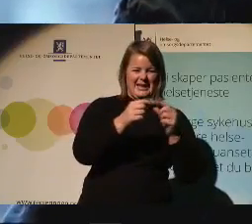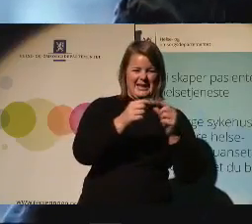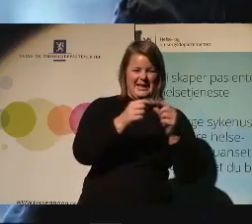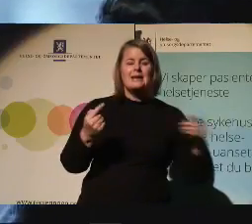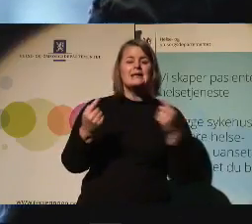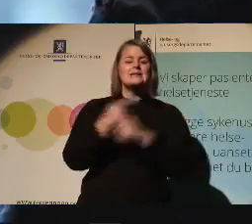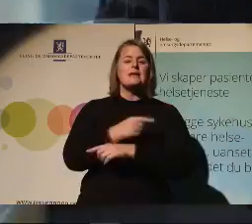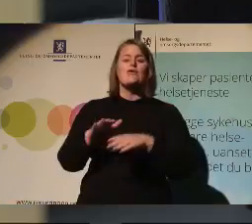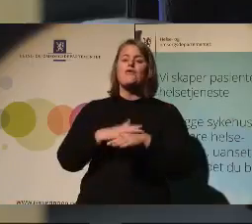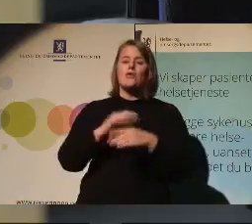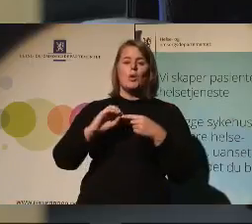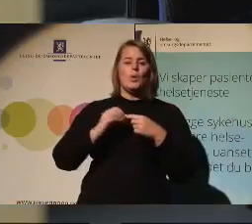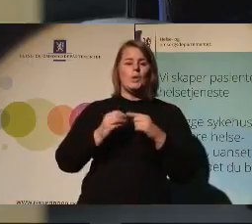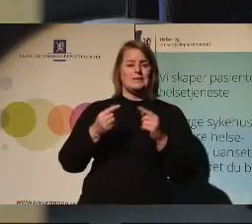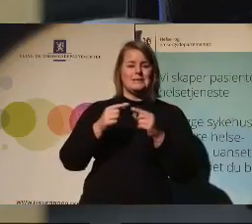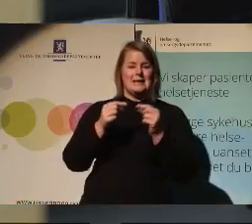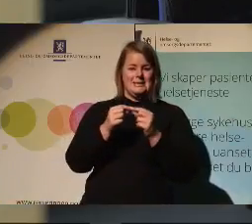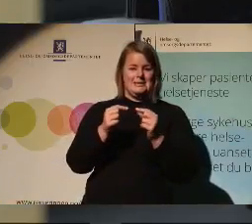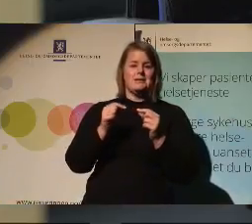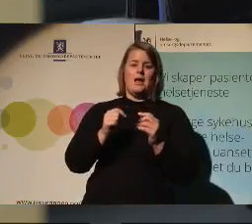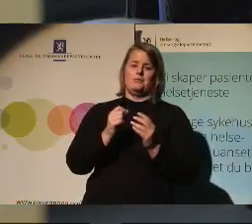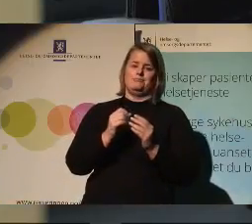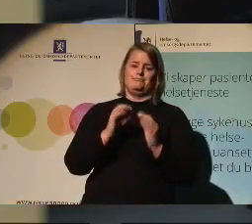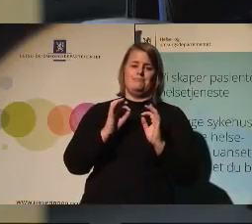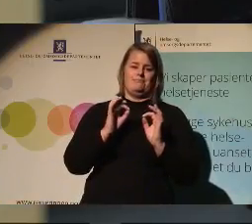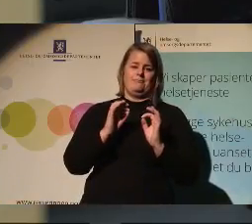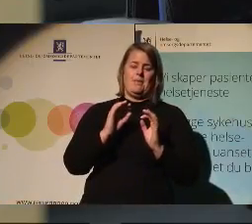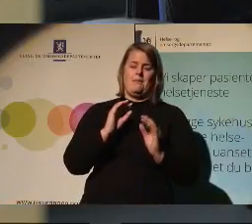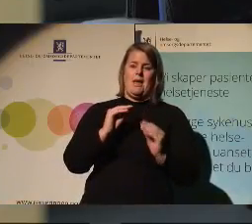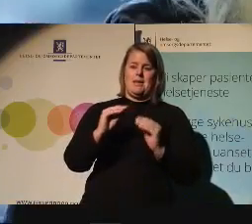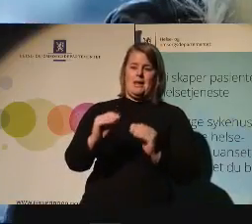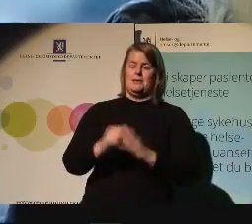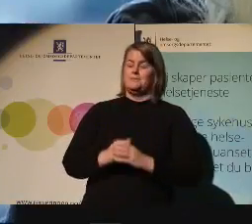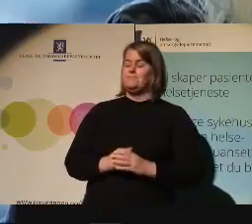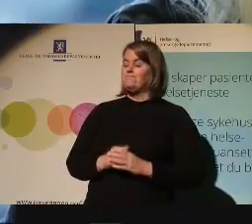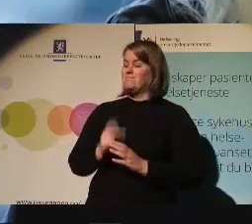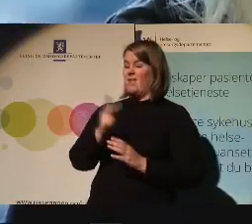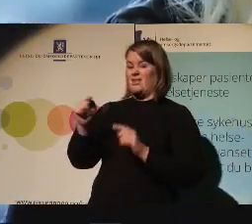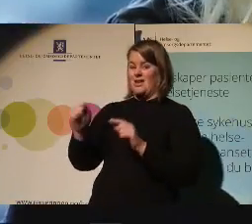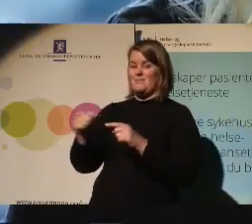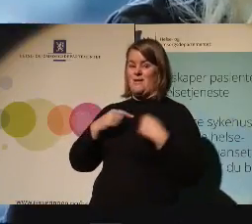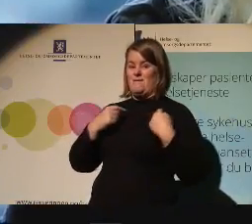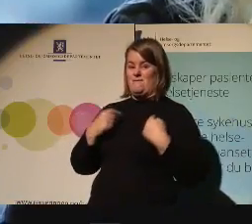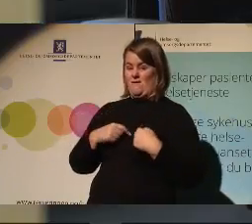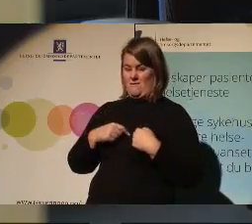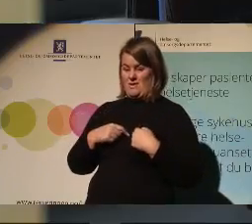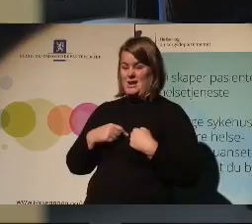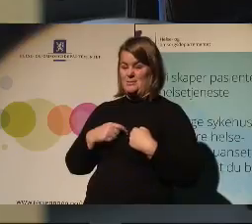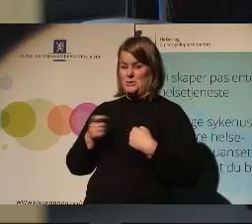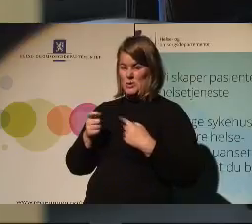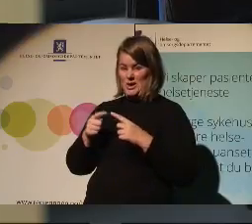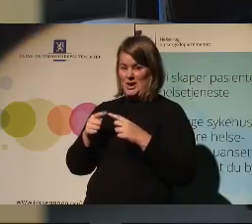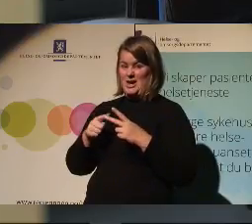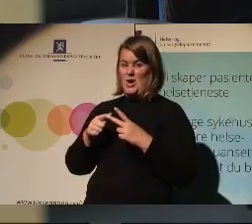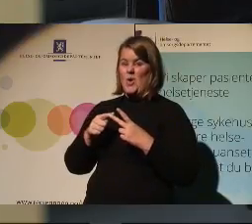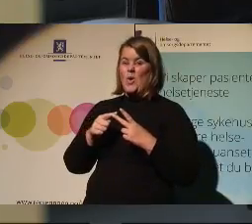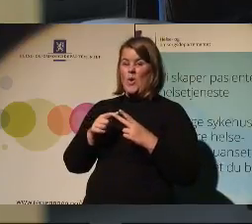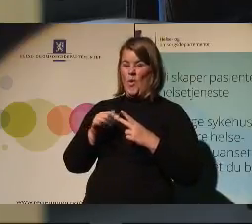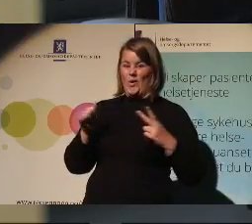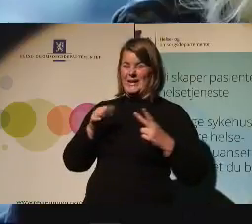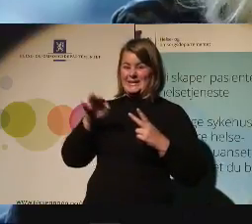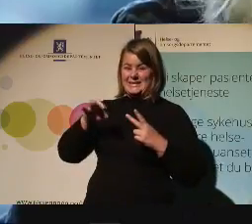gjør du den enda bedre. Ja, det andre kostholdet her, det er en vaffel med litt sukker, og så til drikke så er det en iste.